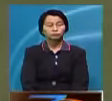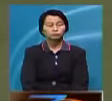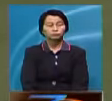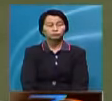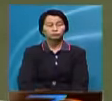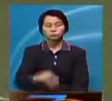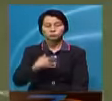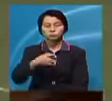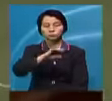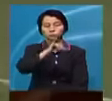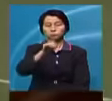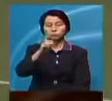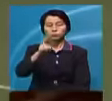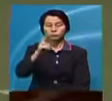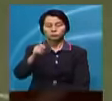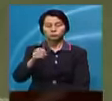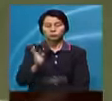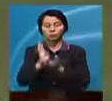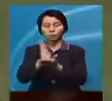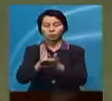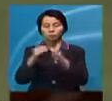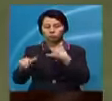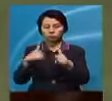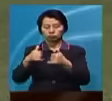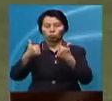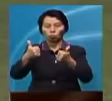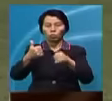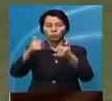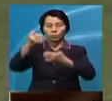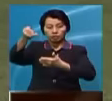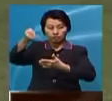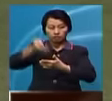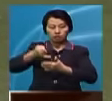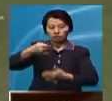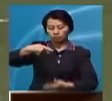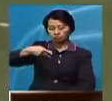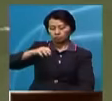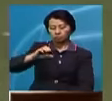Masaan JDT2 dibantu aksi cemerlang pemain importnya Paulo